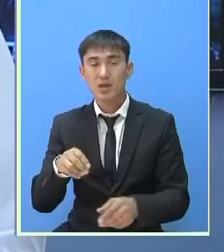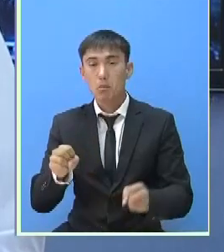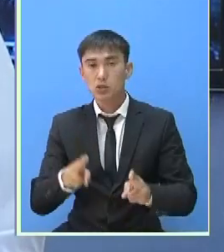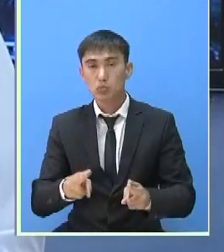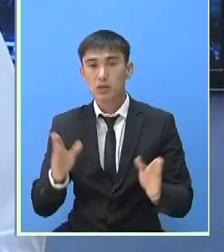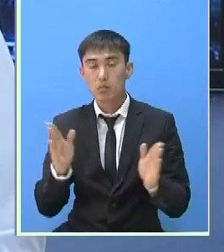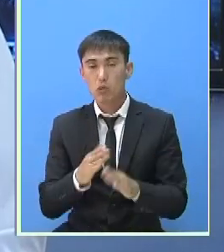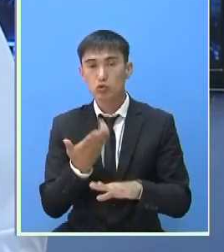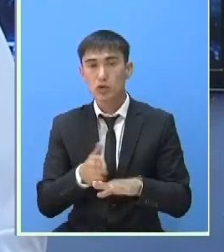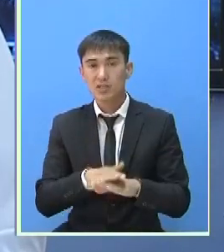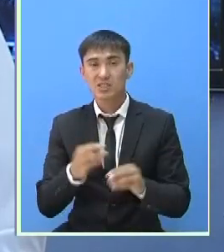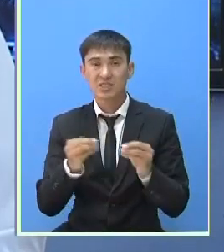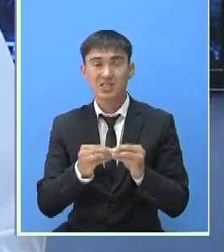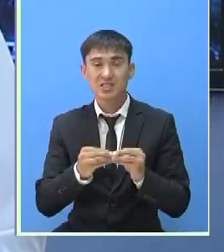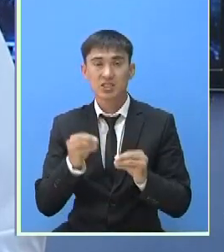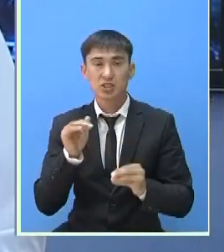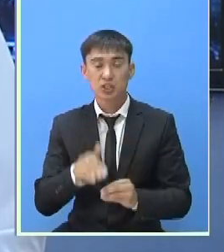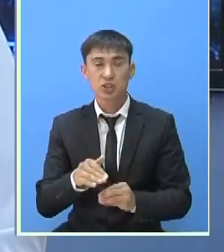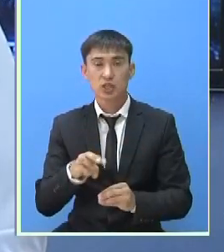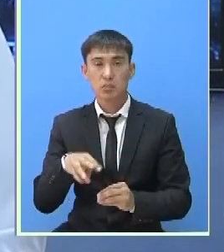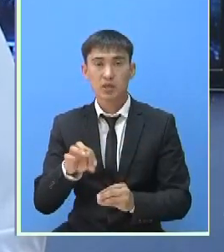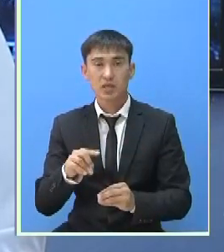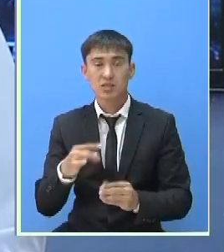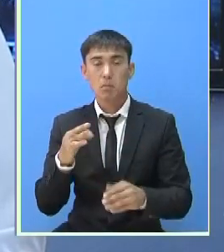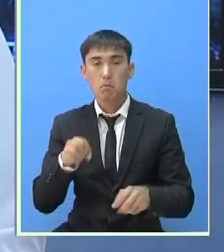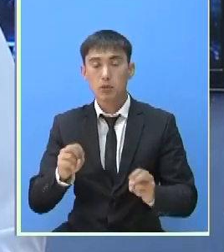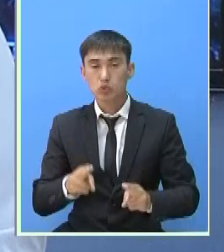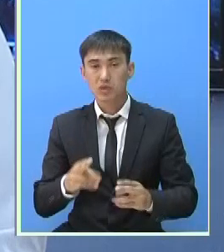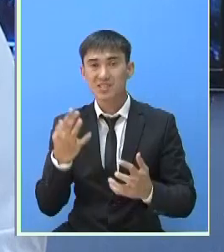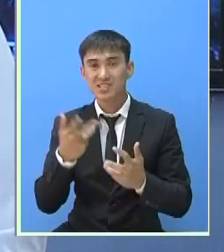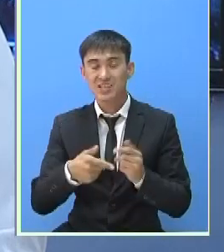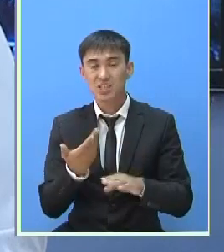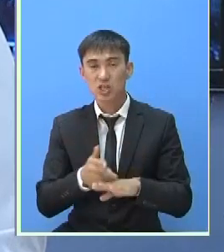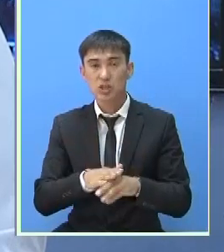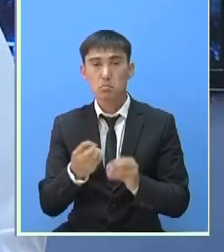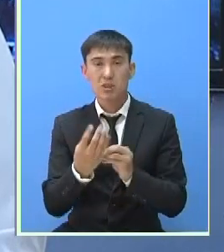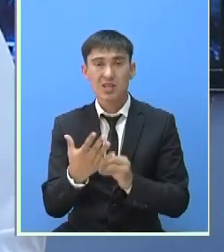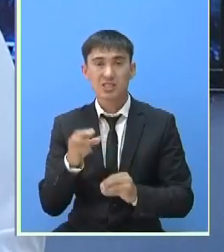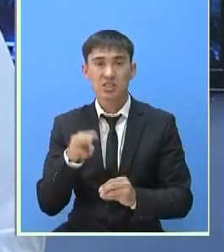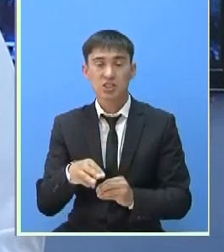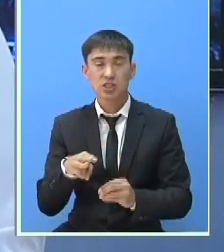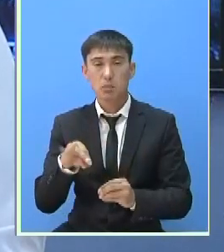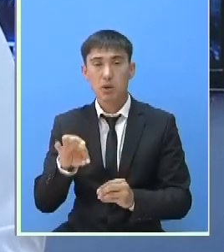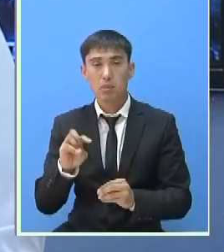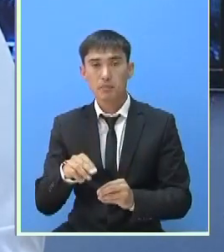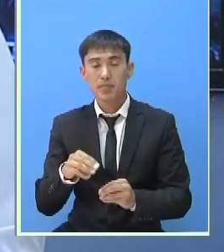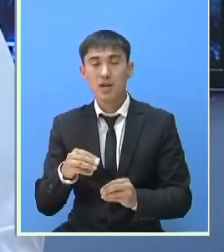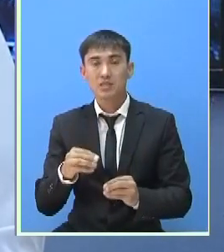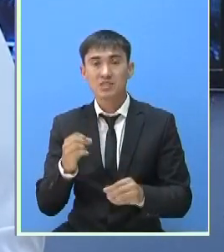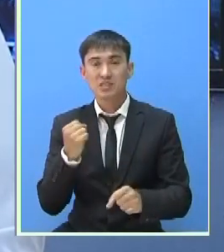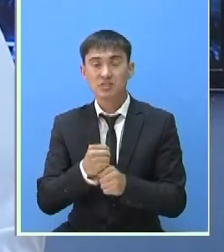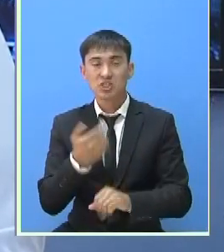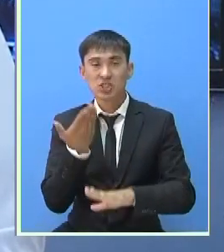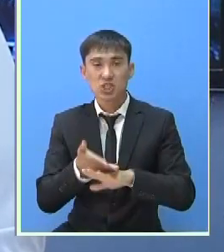преступление небольшой тяжести – 10 месячных расчетных показателей. За преступление средней тяжести – 15 месячных расчетных показателей. За совершение